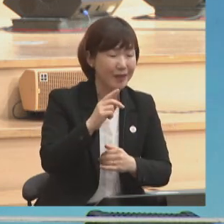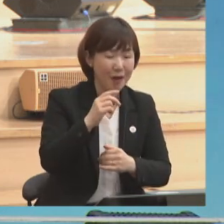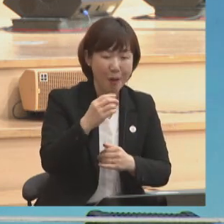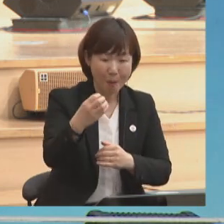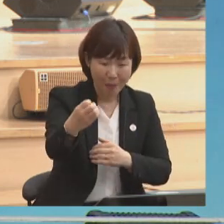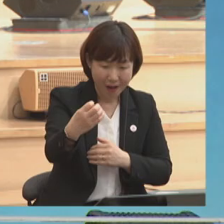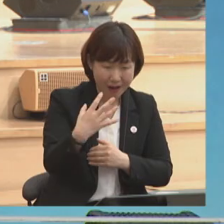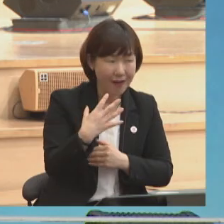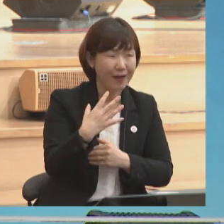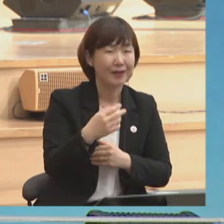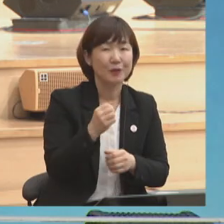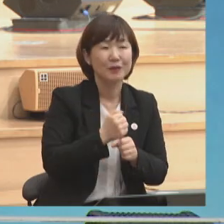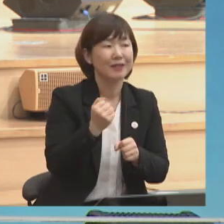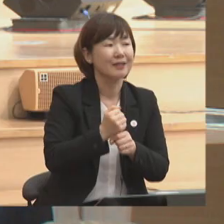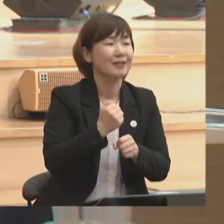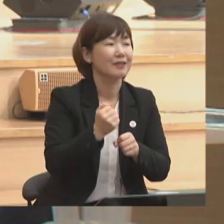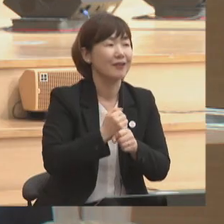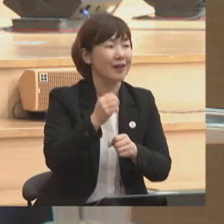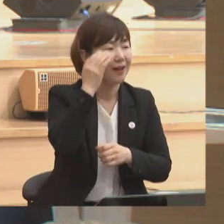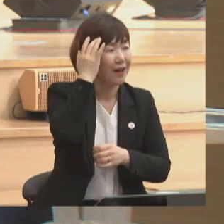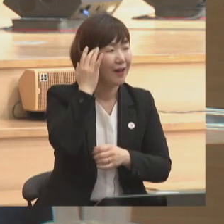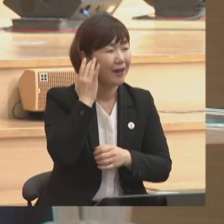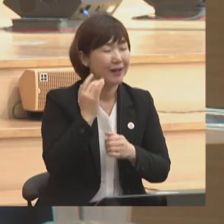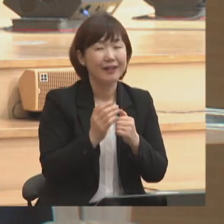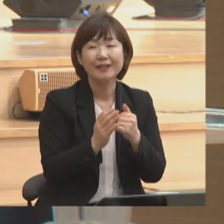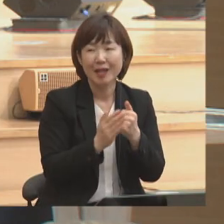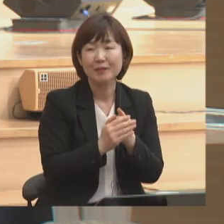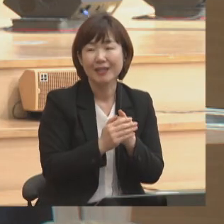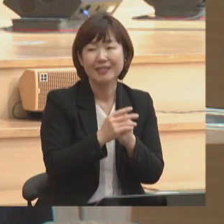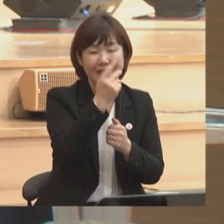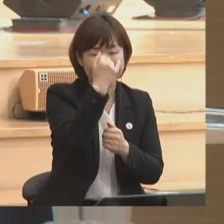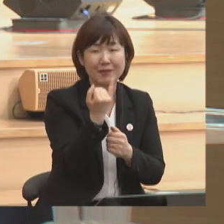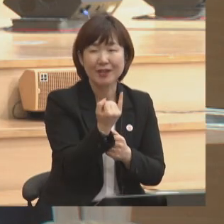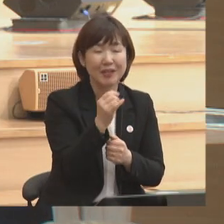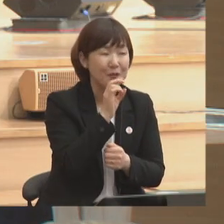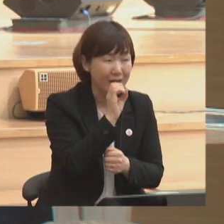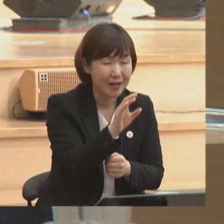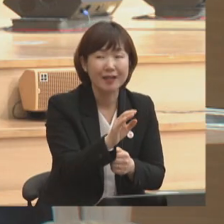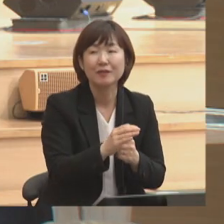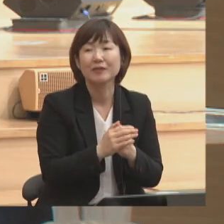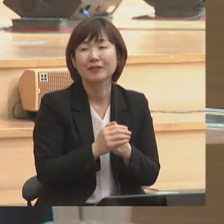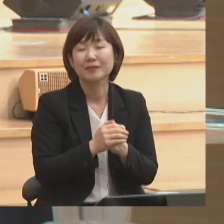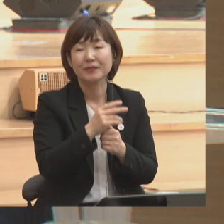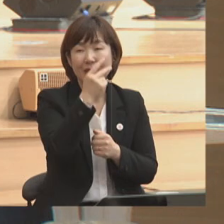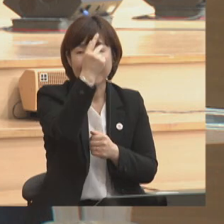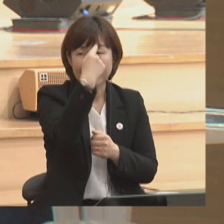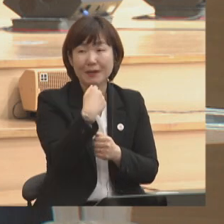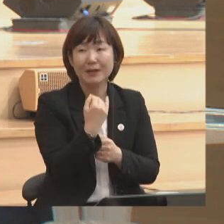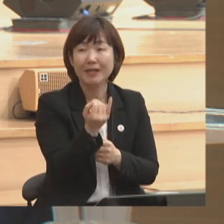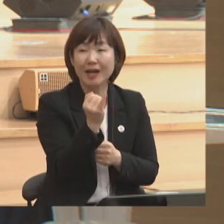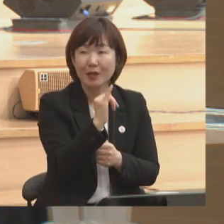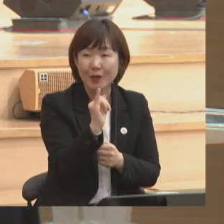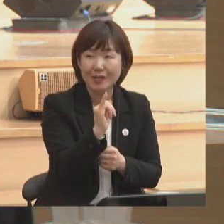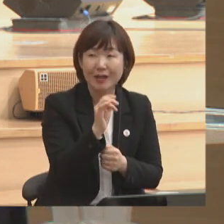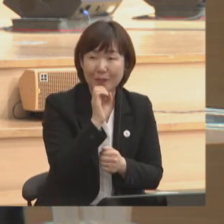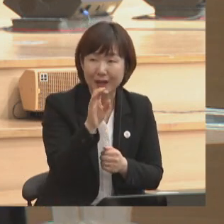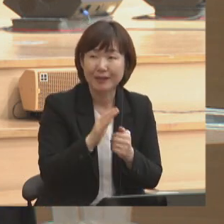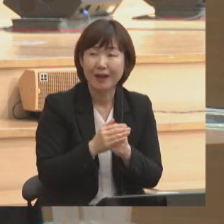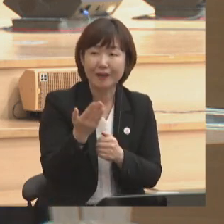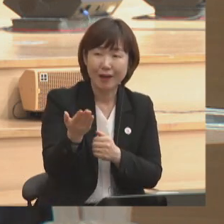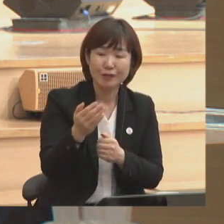너무너무 당황하는 거예요. 그래서 이 여자가 이렇게 말합니다. 읽어보십시다. 사마리아 여자가 시작. 사마리아 여자가 이르되,